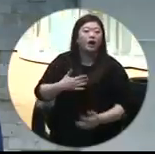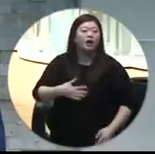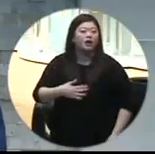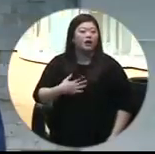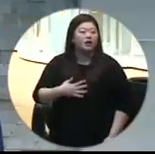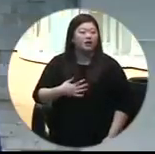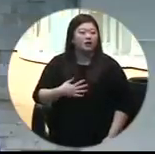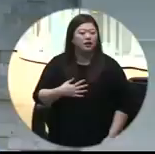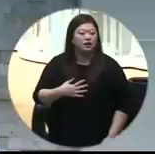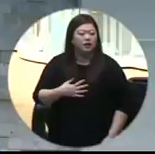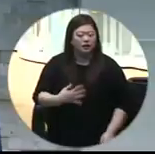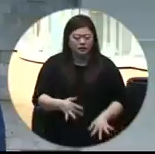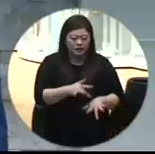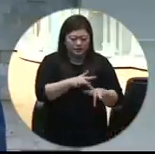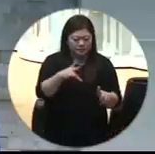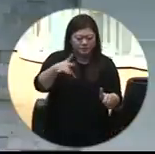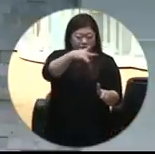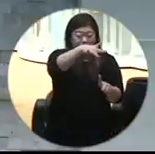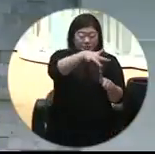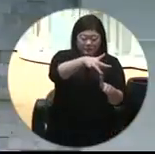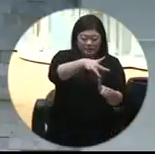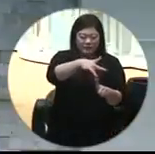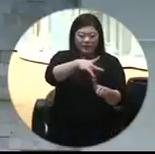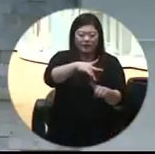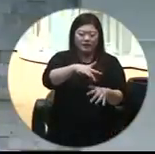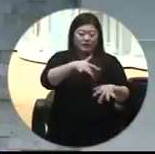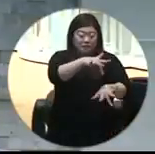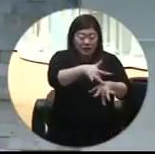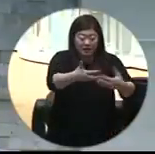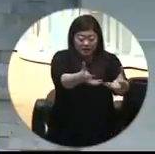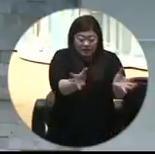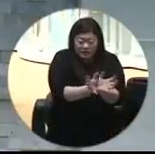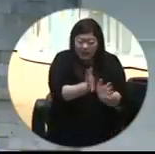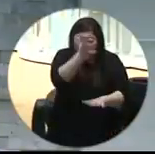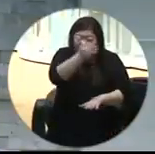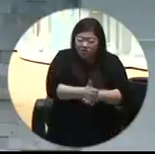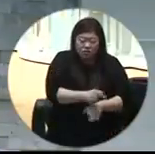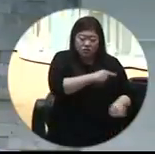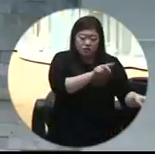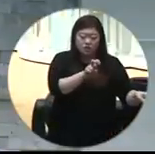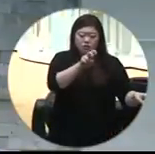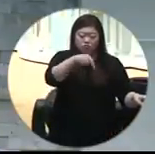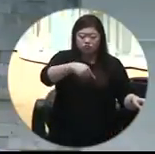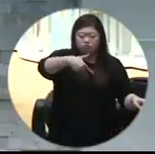이 마귀 귀신들의 종착역이 결국 어디냐? 무지행이요. 무지행이 어디냐?